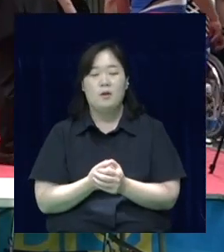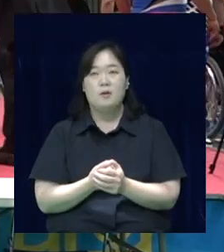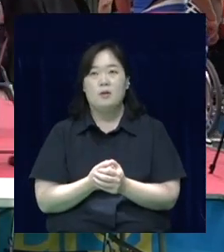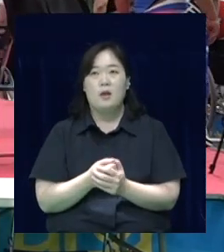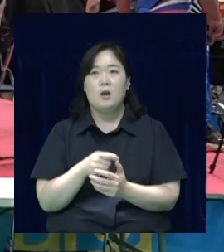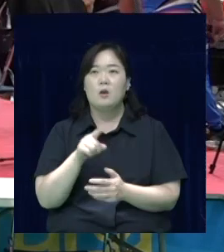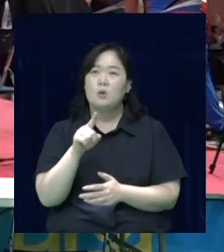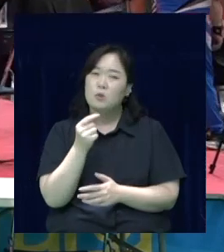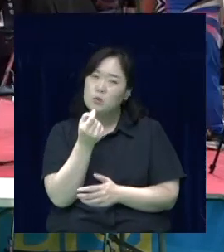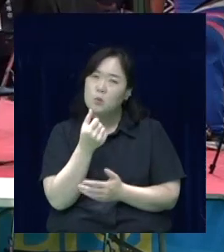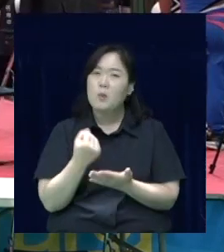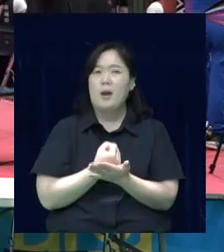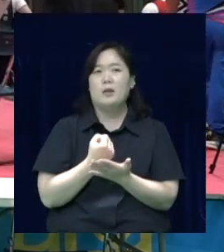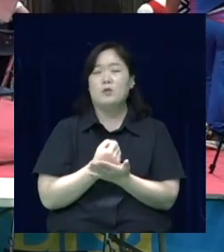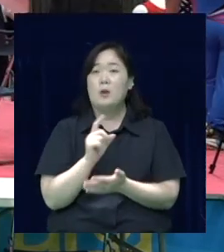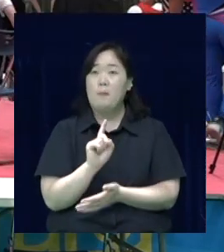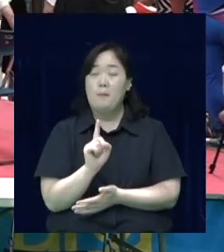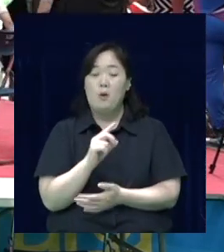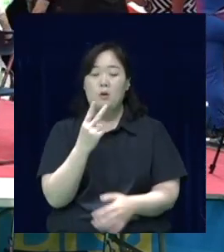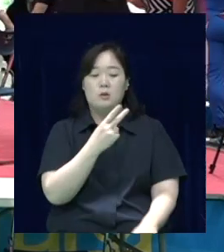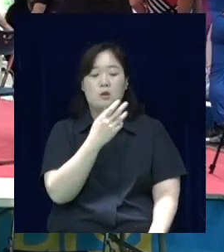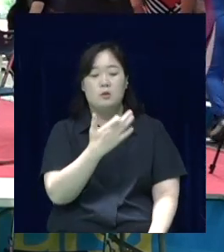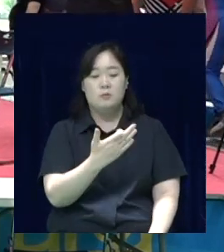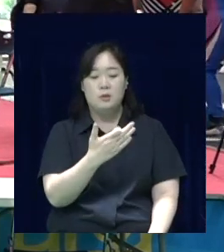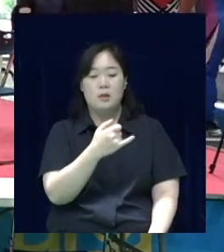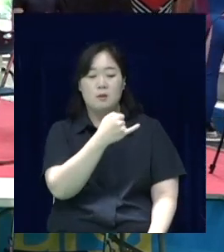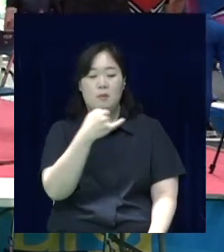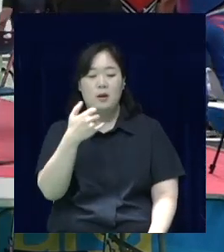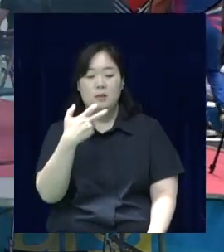좀 말씀드리면 2014년도